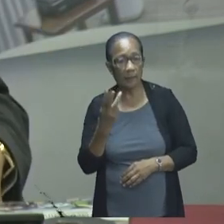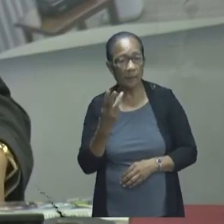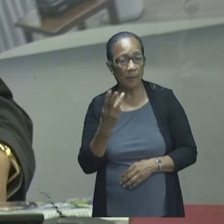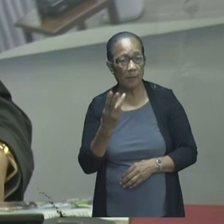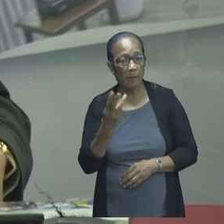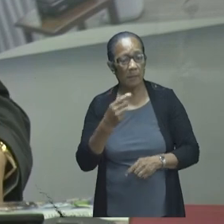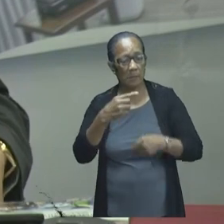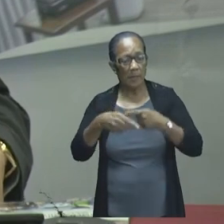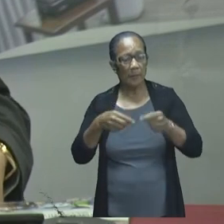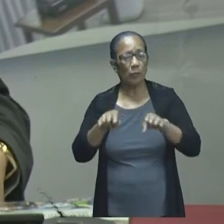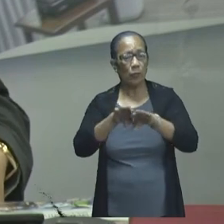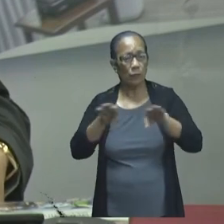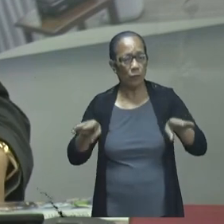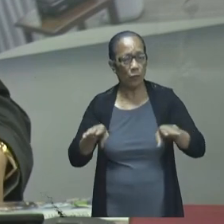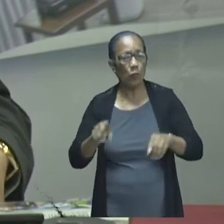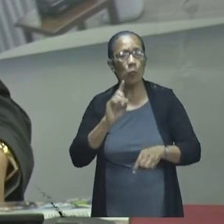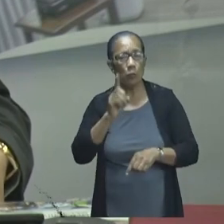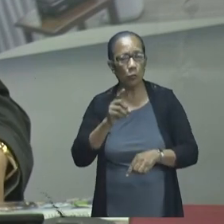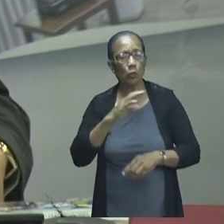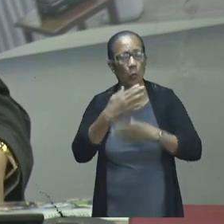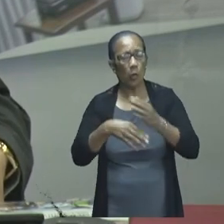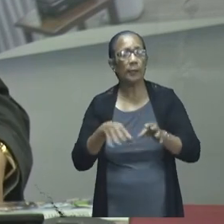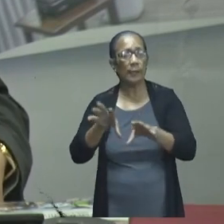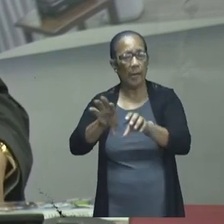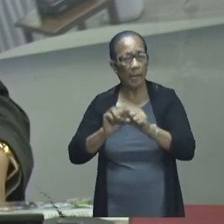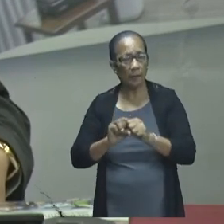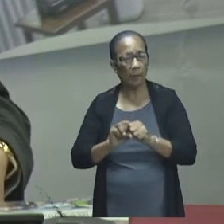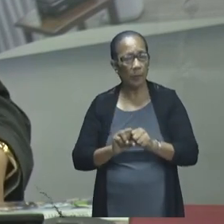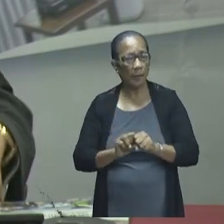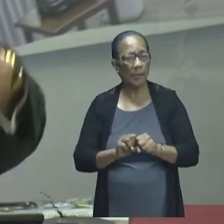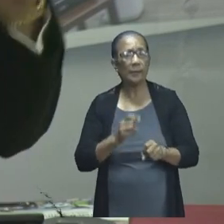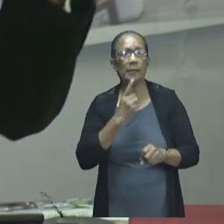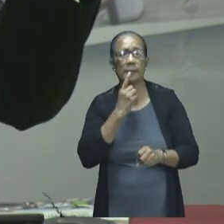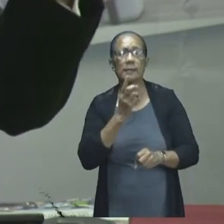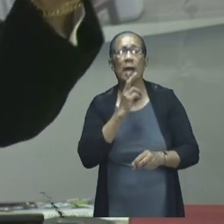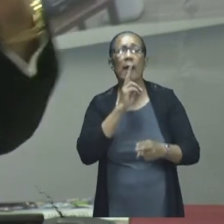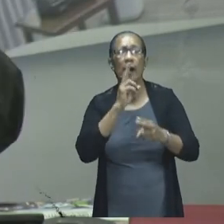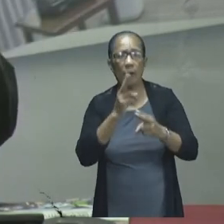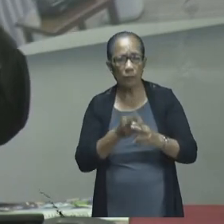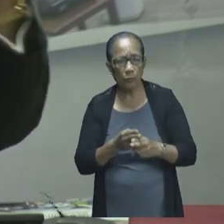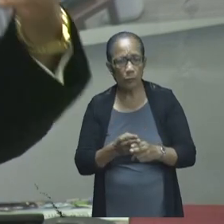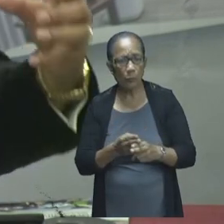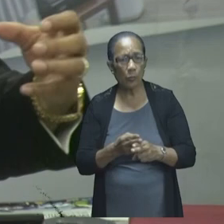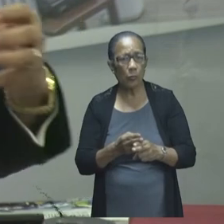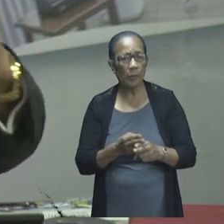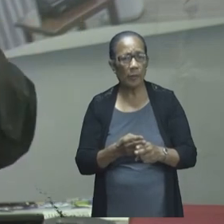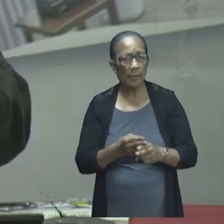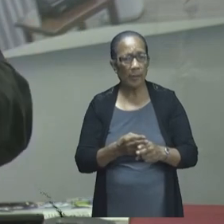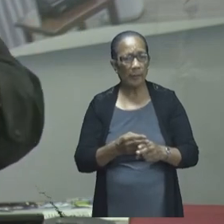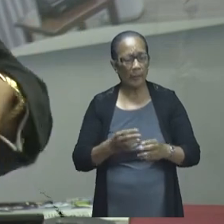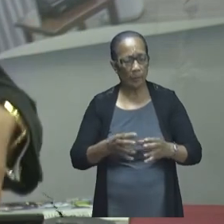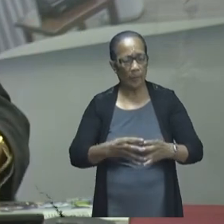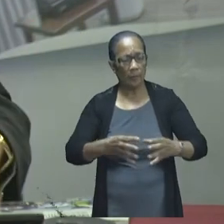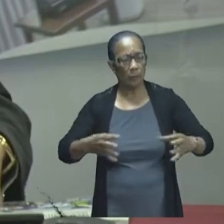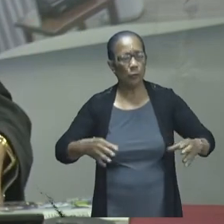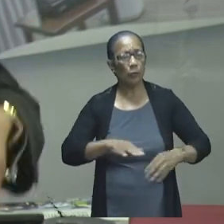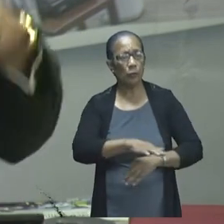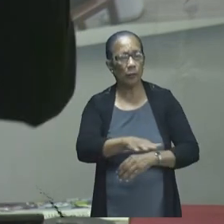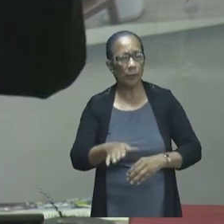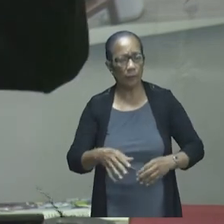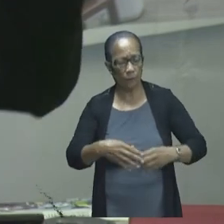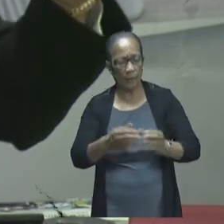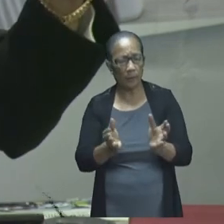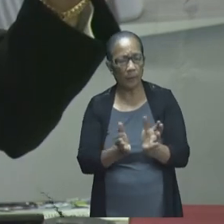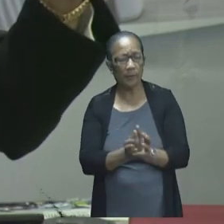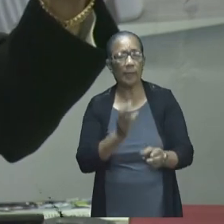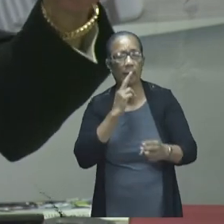zaken zijn die we moeten aanpakken en dat hebben we afgesproken namelijk dat de met de structuren van de partij ook gesproken gaat worden we als we